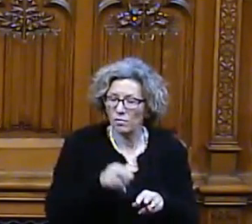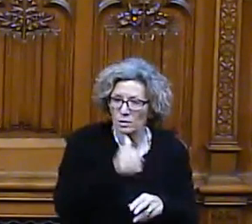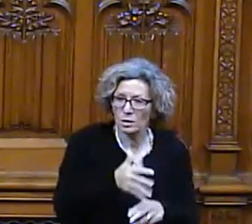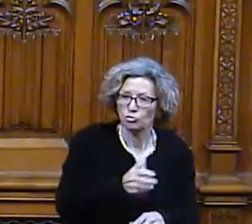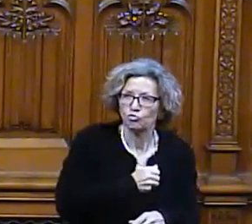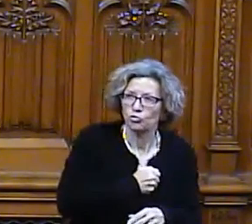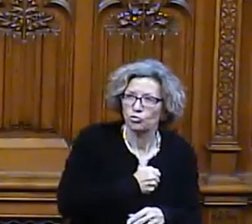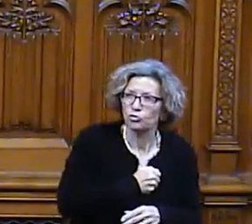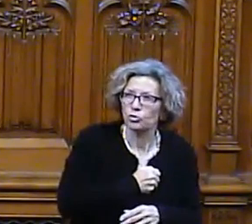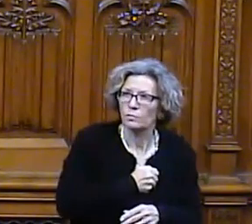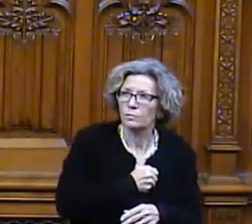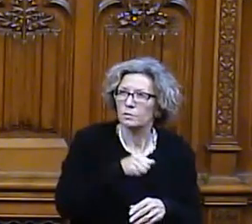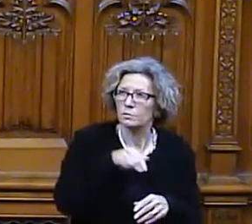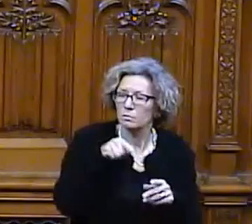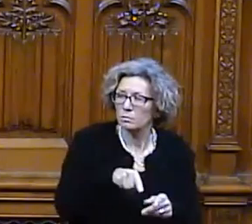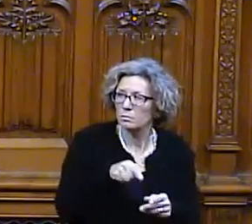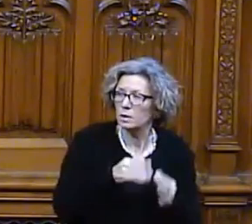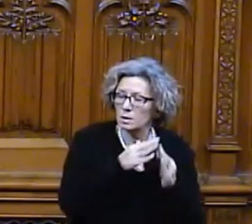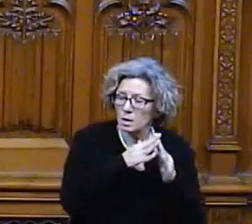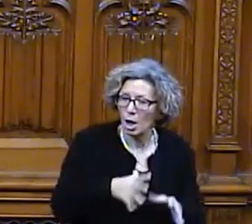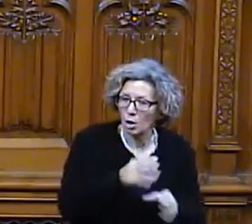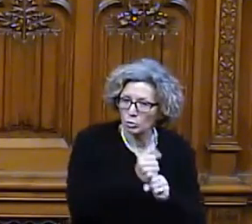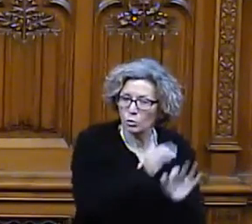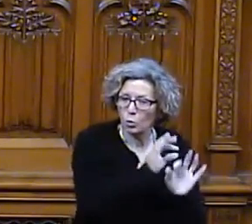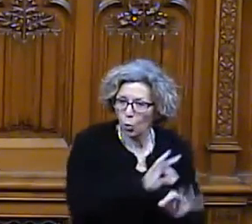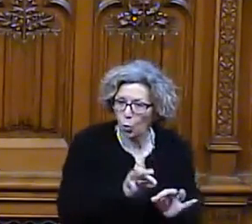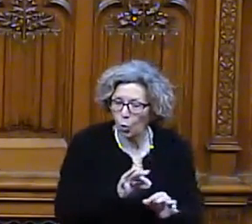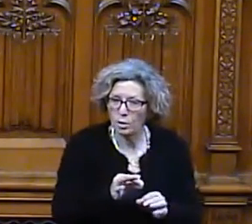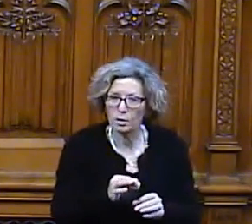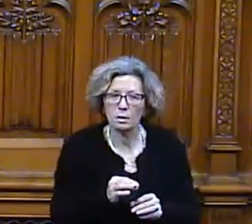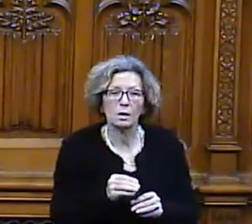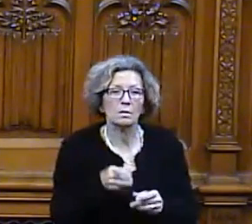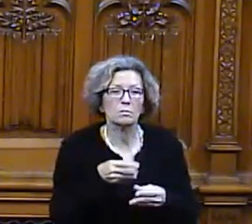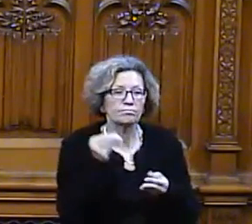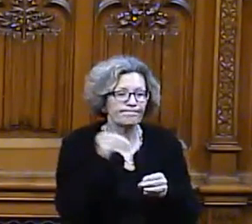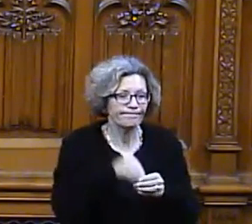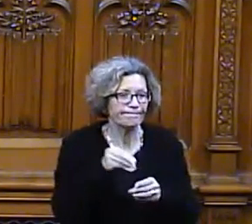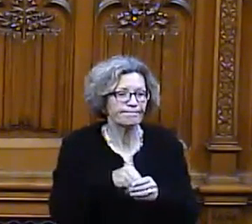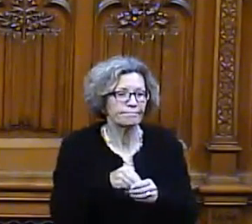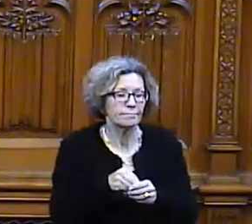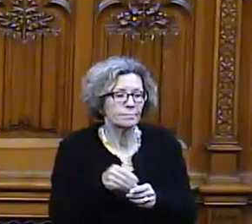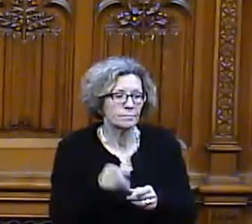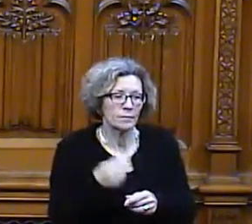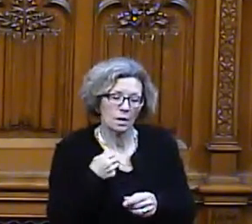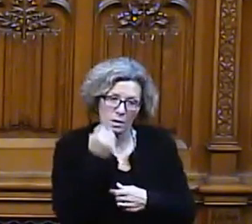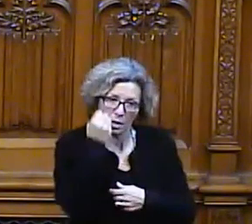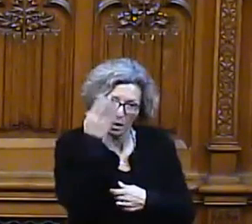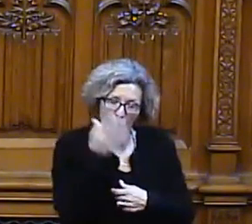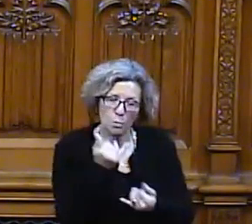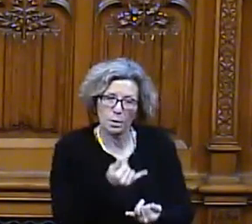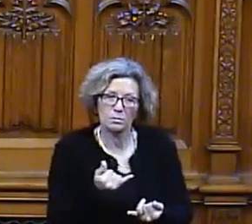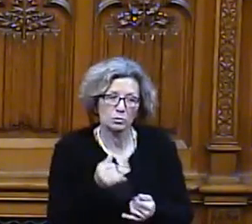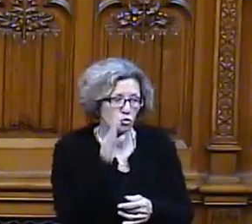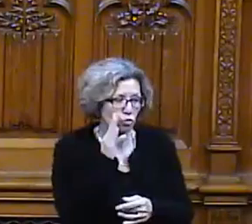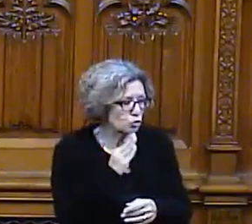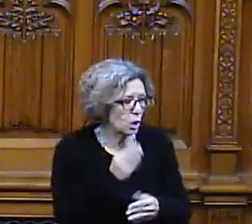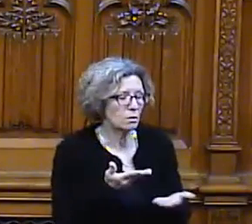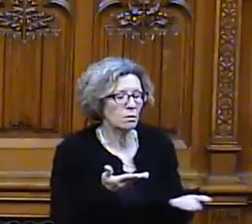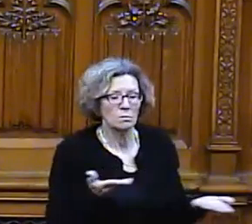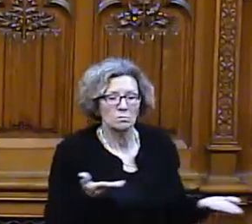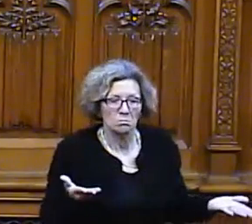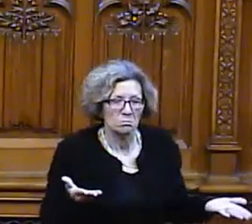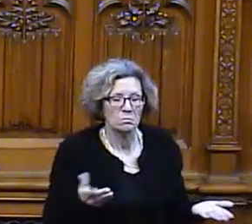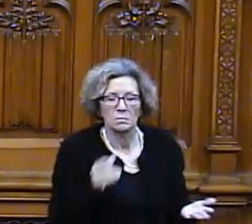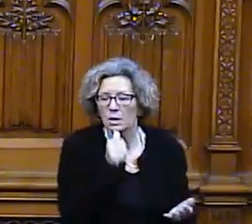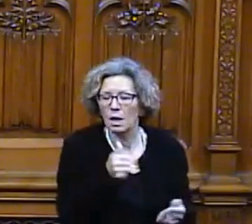schaffen, diesen Haushalt ordentlich zu bestellen, haben wir, glaube ich, als Stadt